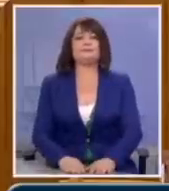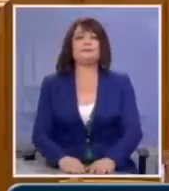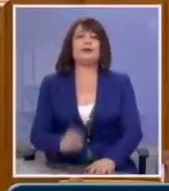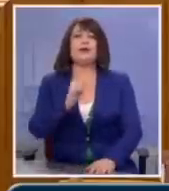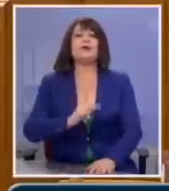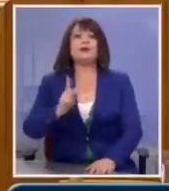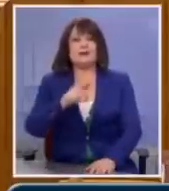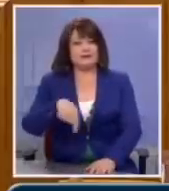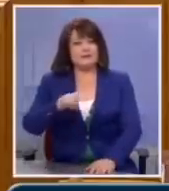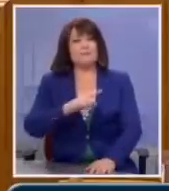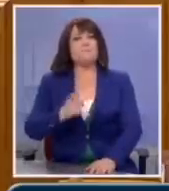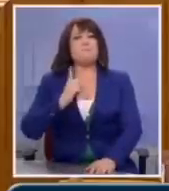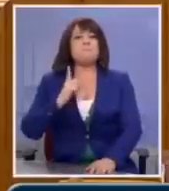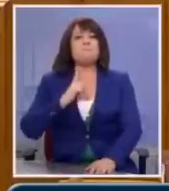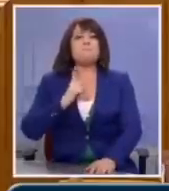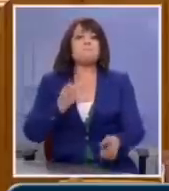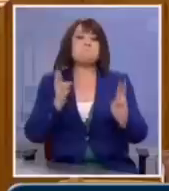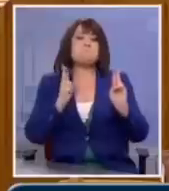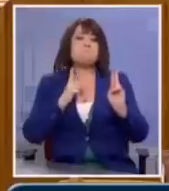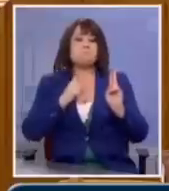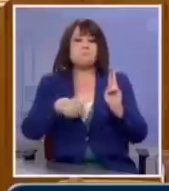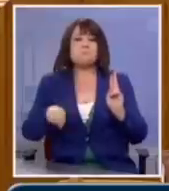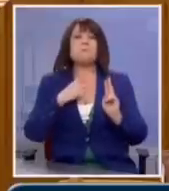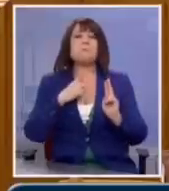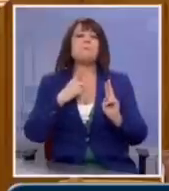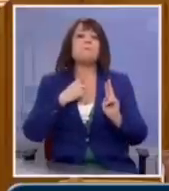προσδοκία και περιμένανε όλοι